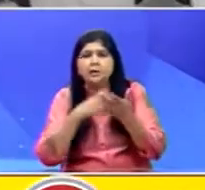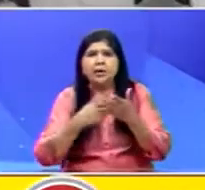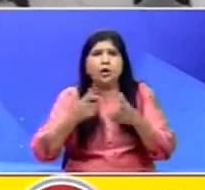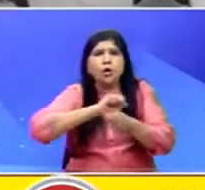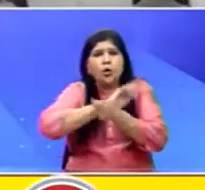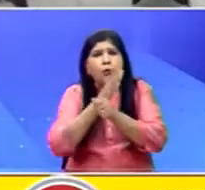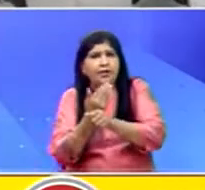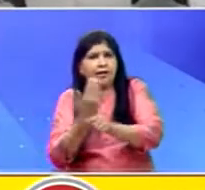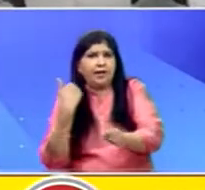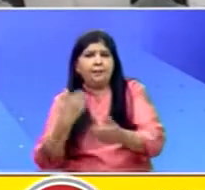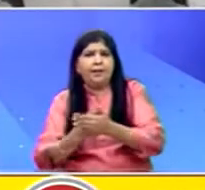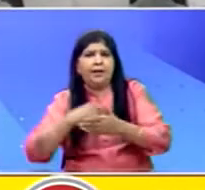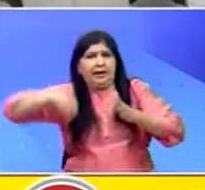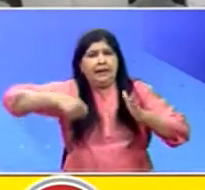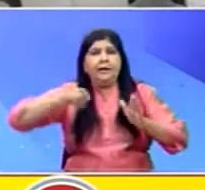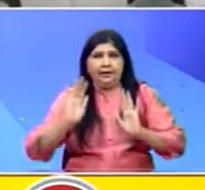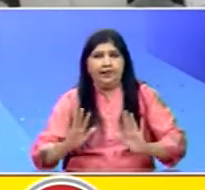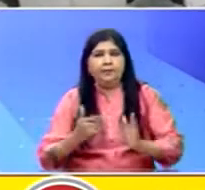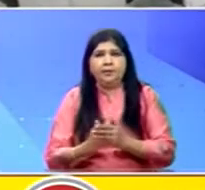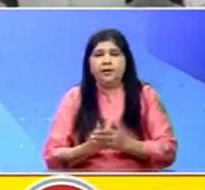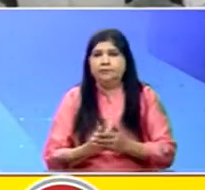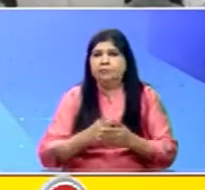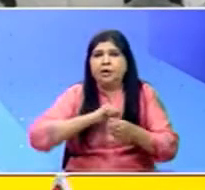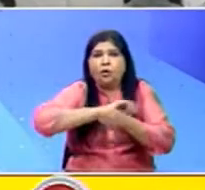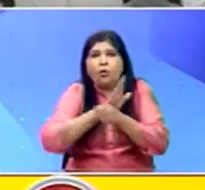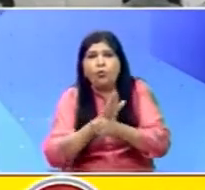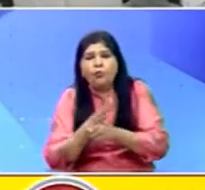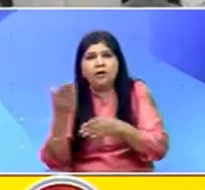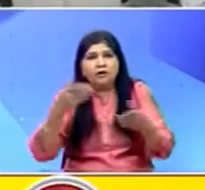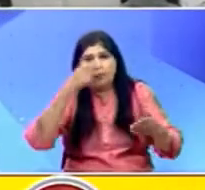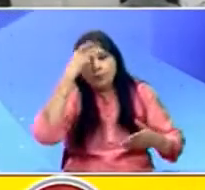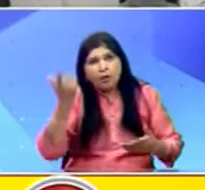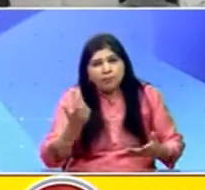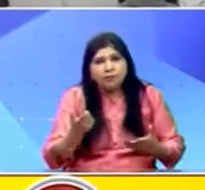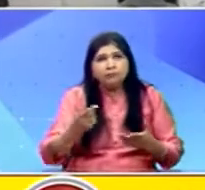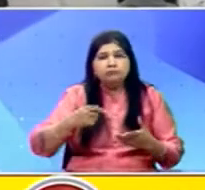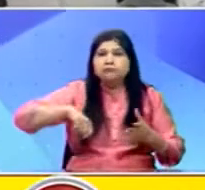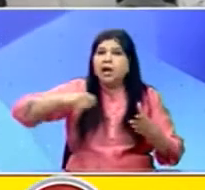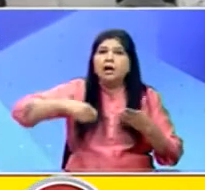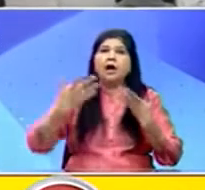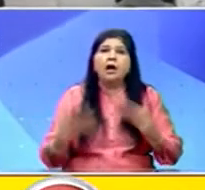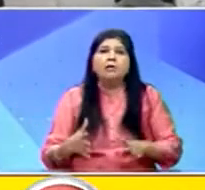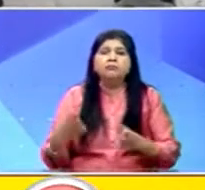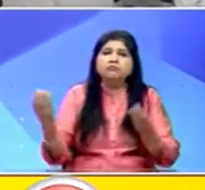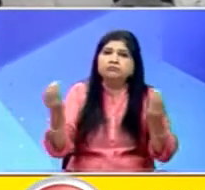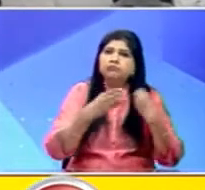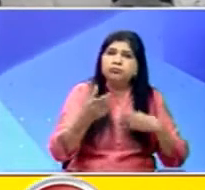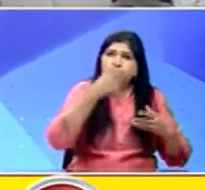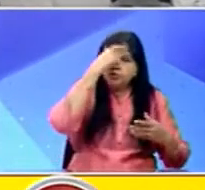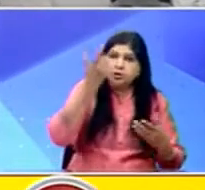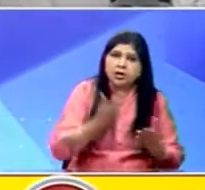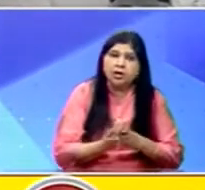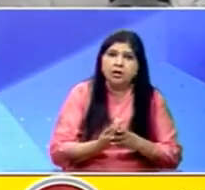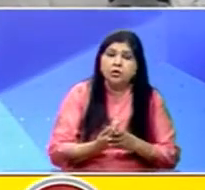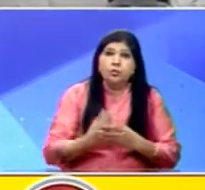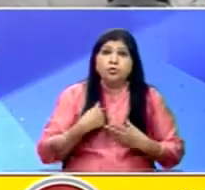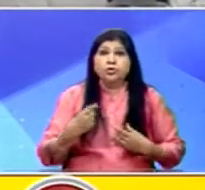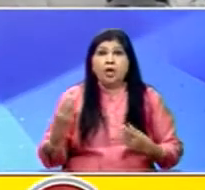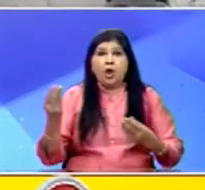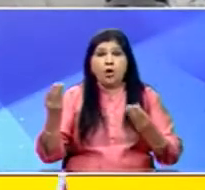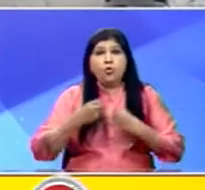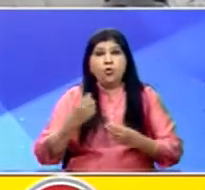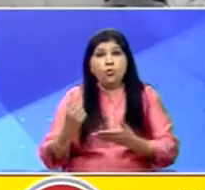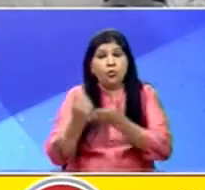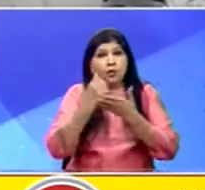पहले टेलरिंग का काम करते थे। कोविड आया तो रावत जी ने उस चुनौती को मुश्किल नहीं बल्कि अवसर के